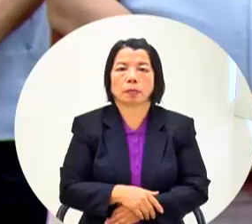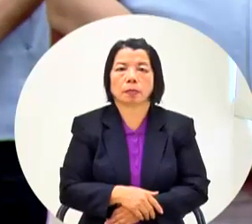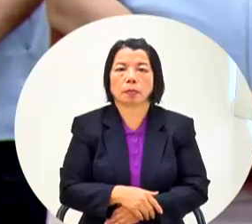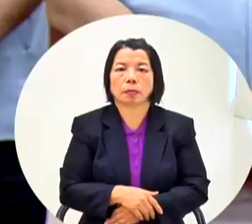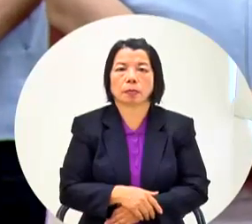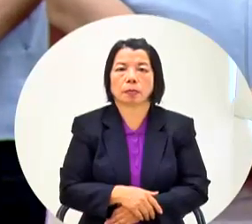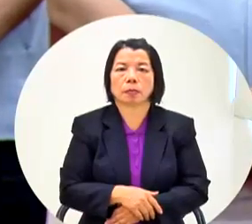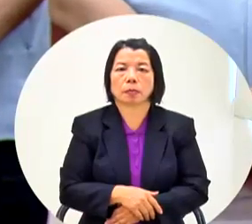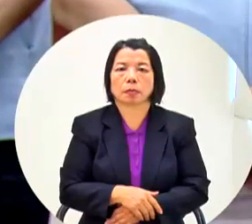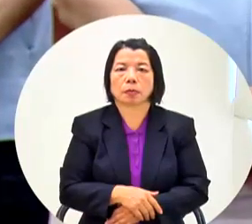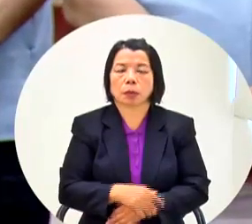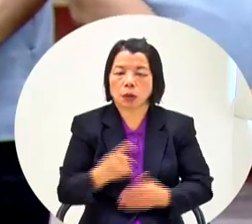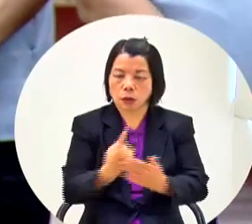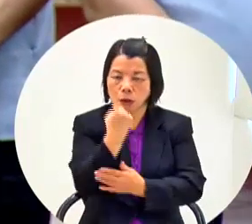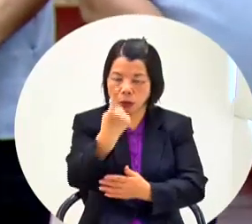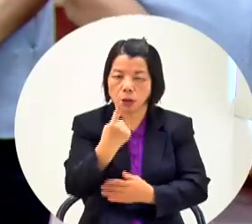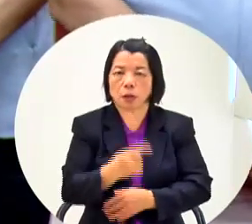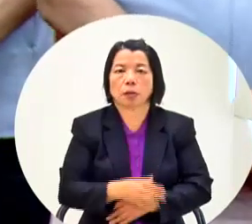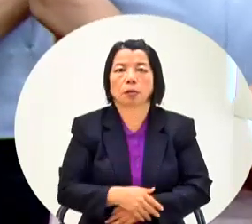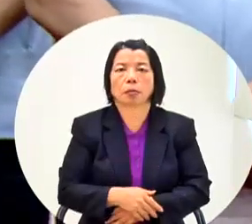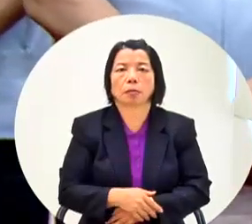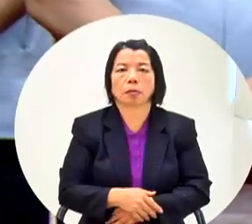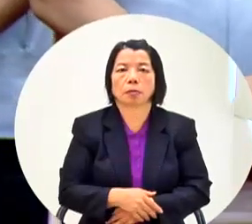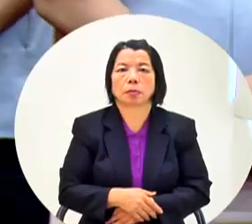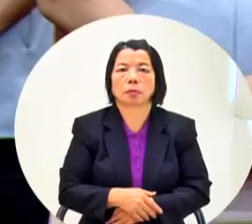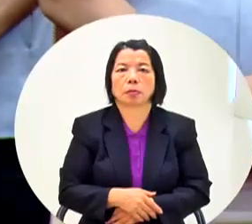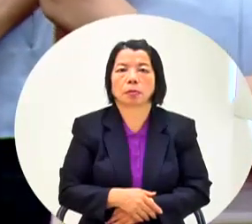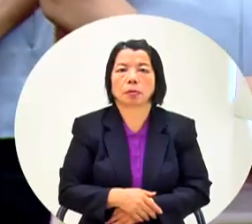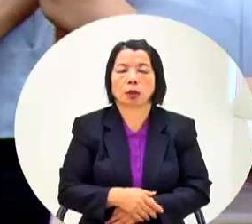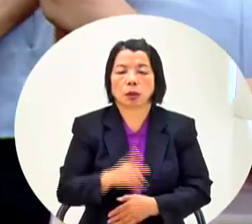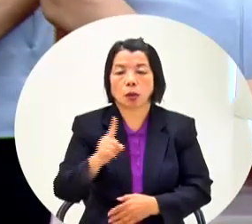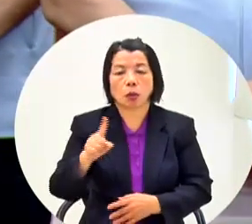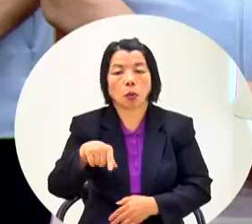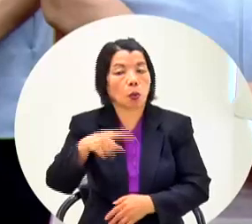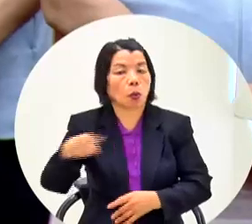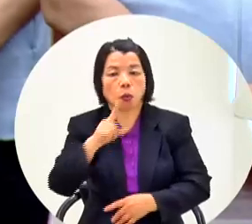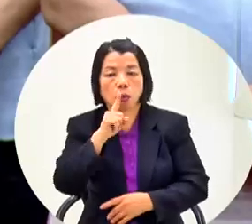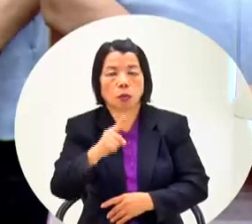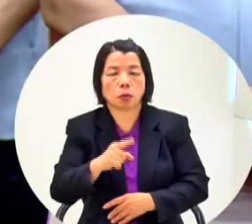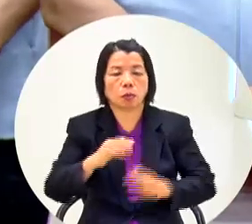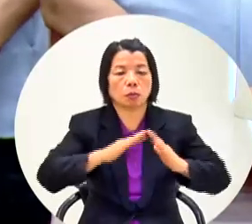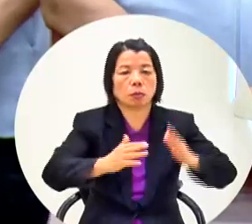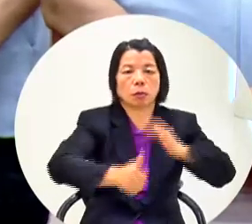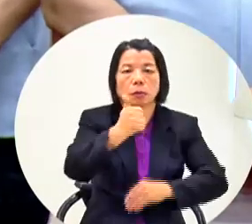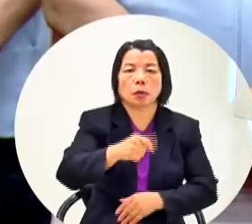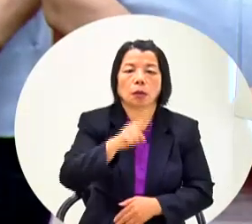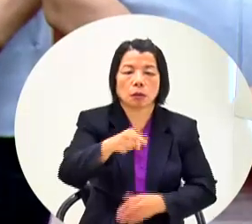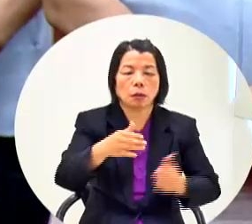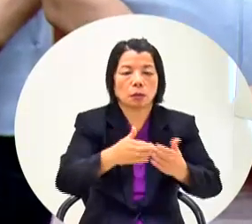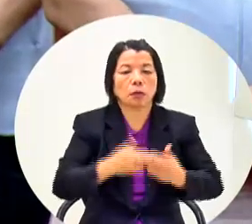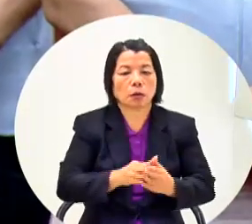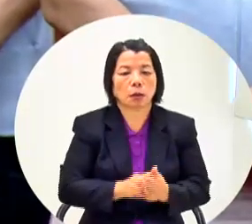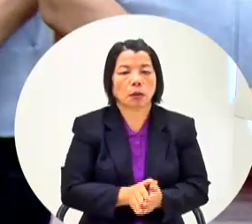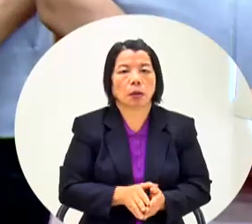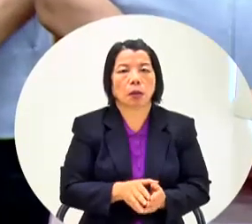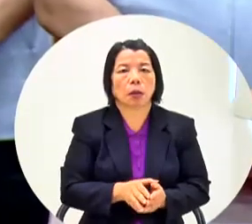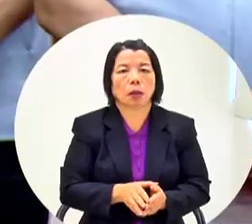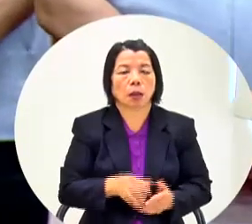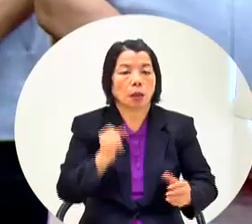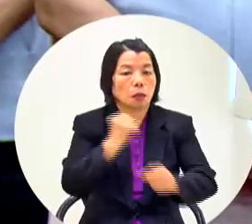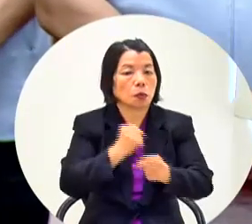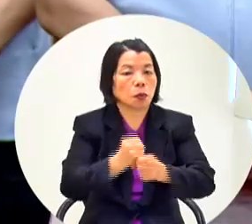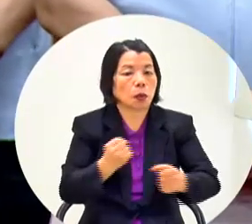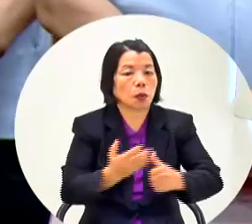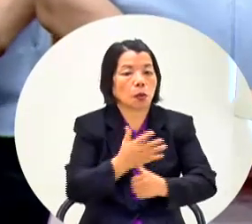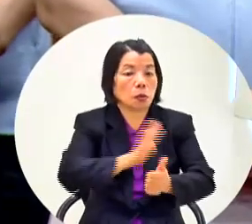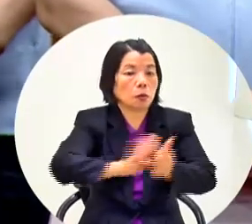例的一个地方啊。有人说，市长你在制造恐慌，你在制造